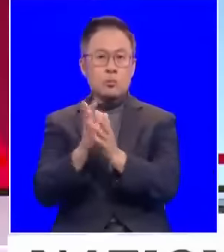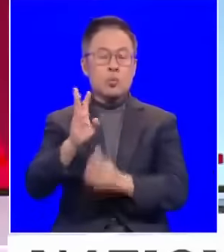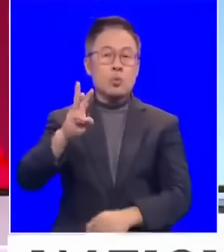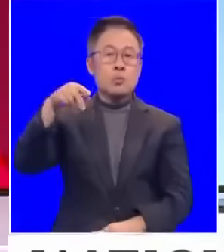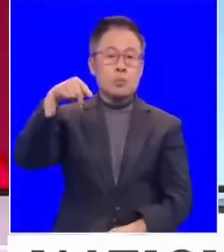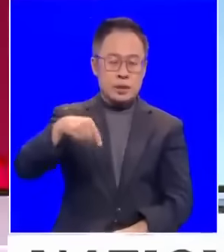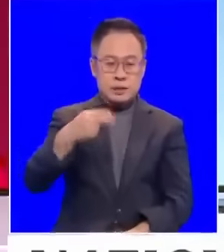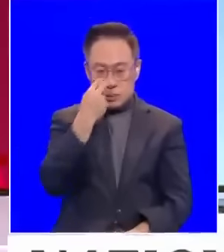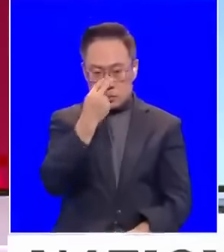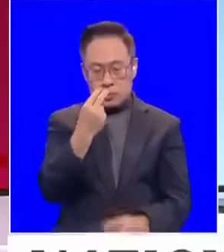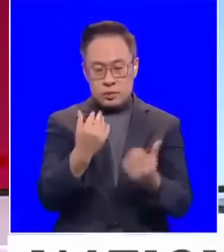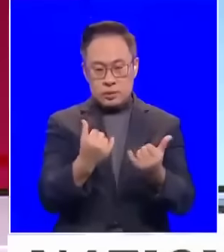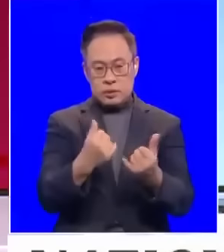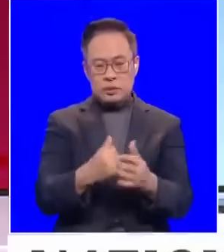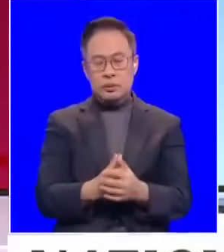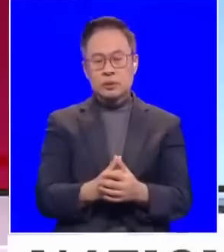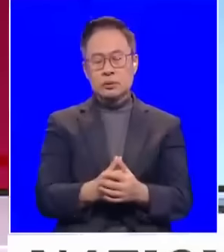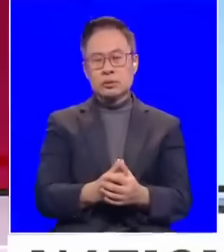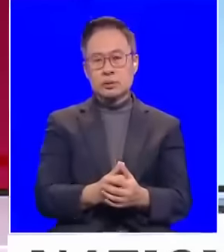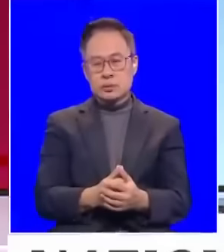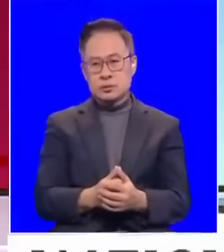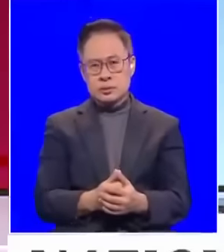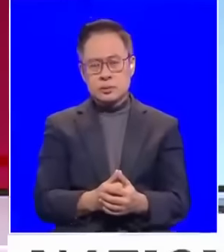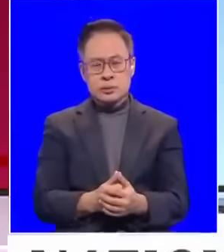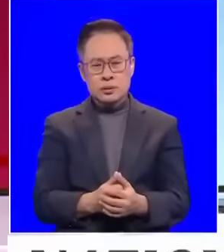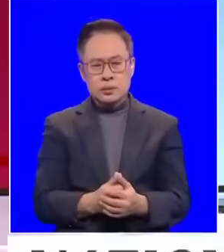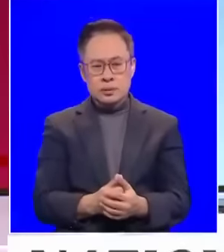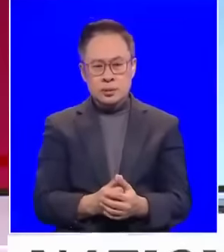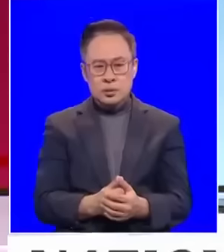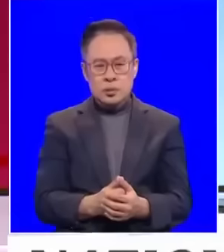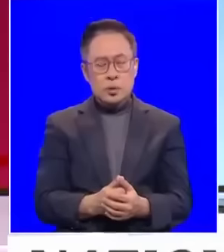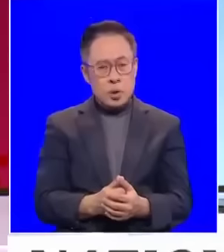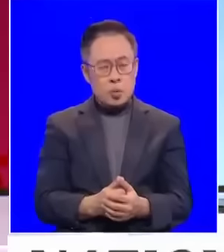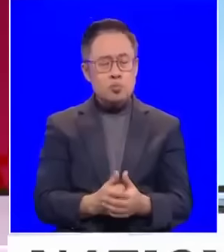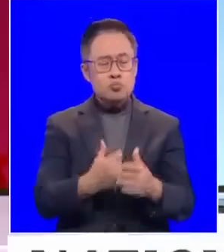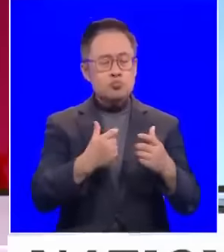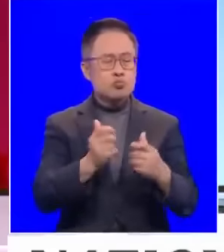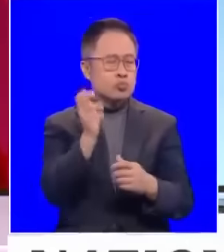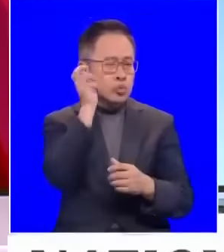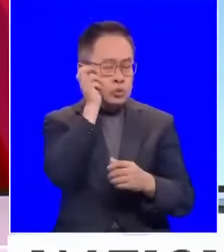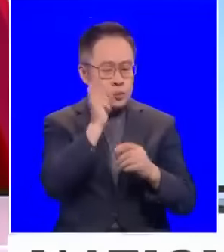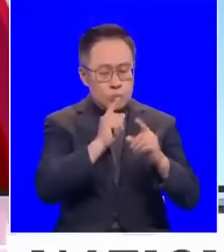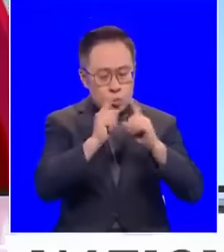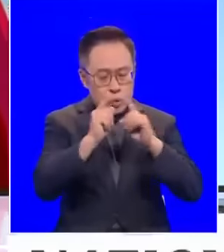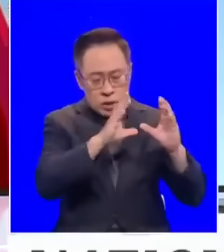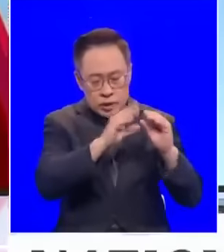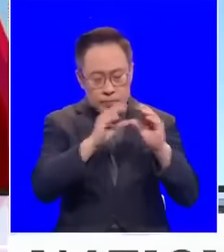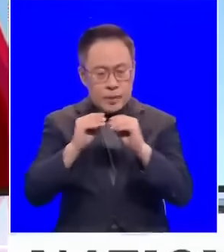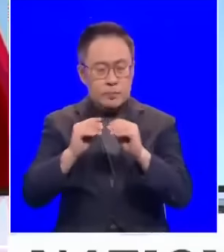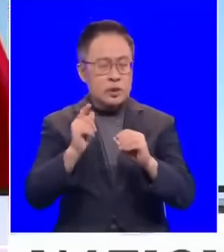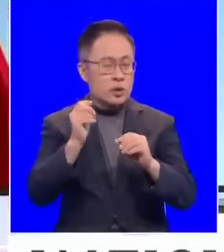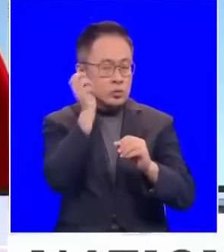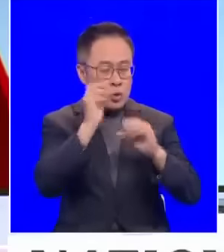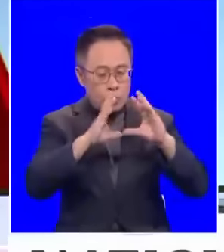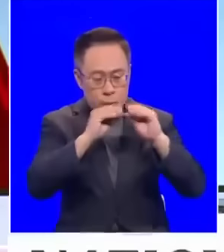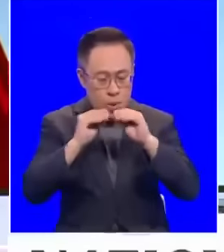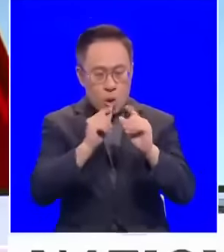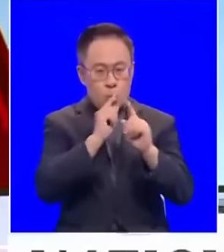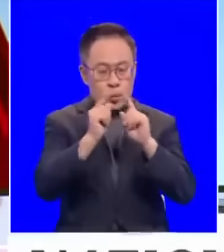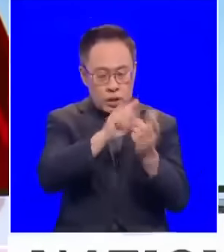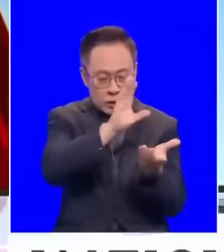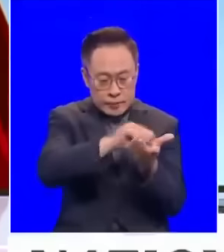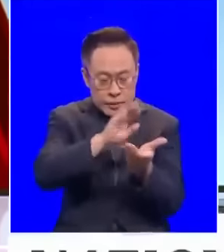น่าสนใจมากคุณชลารัตน์คือ200คลิปอะ 200กว่าคลิปในโทรศัพท์มือถือของบอสพอทั้ง2เครื่อง